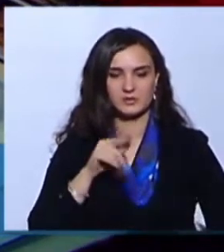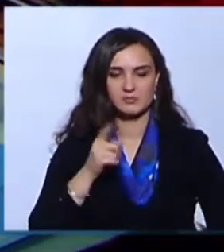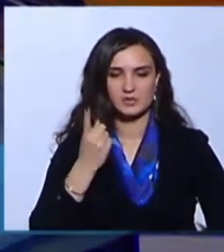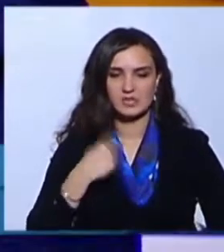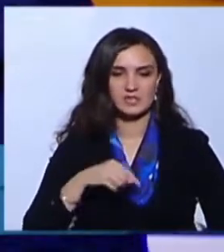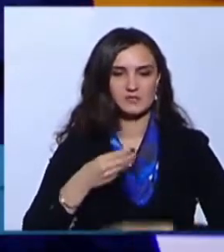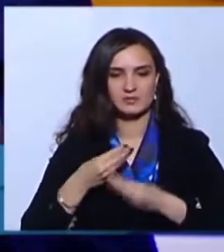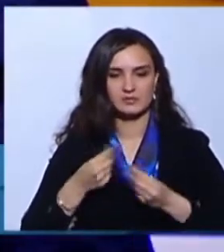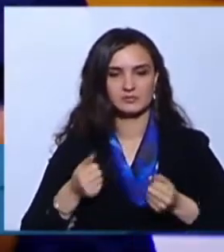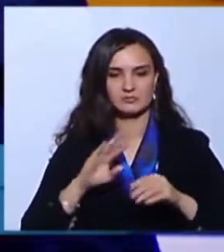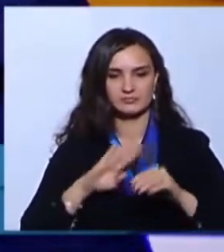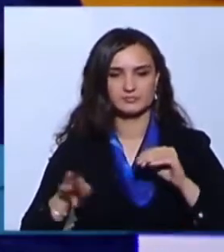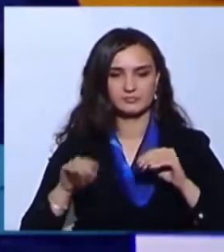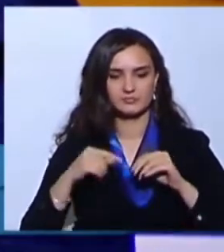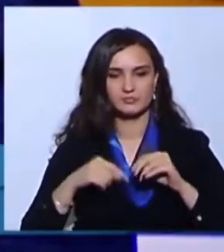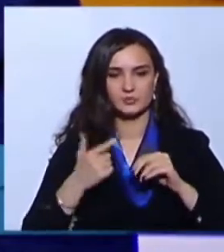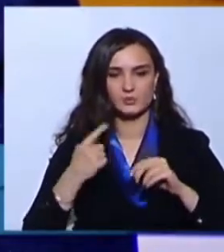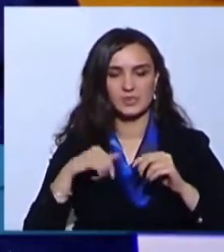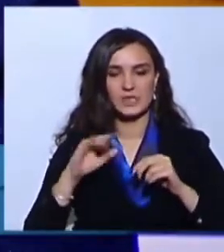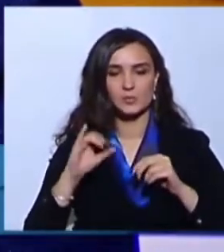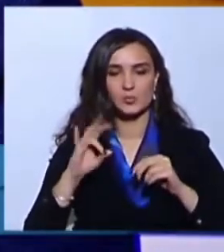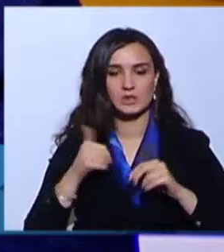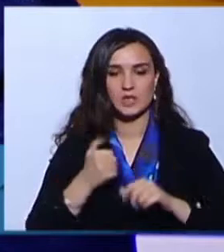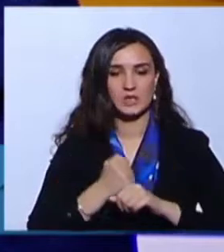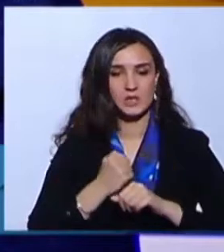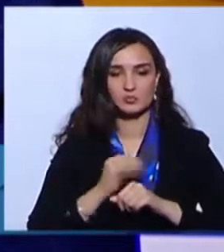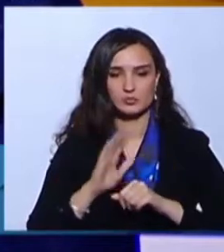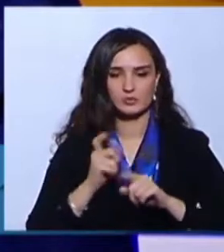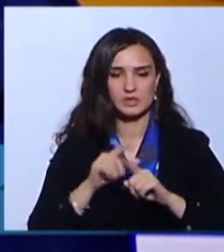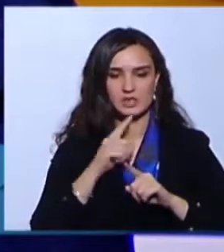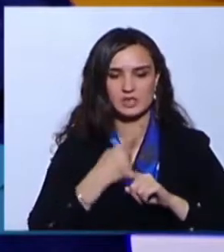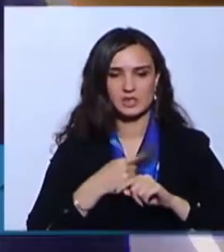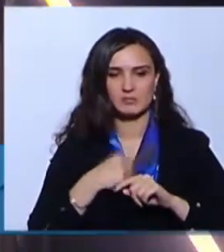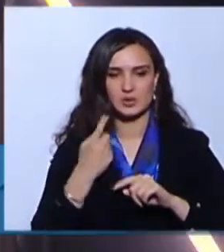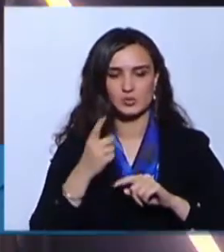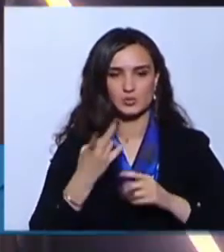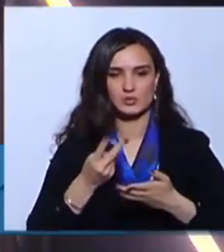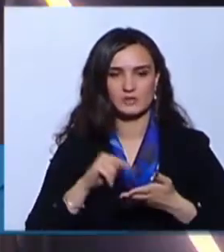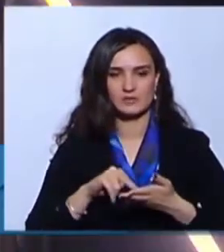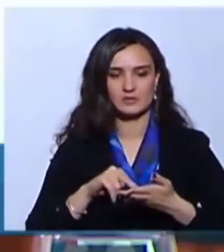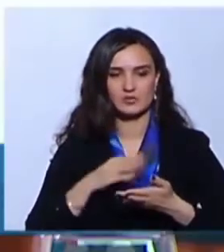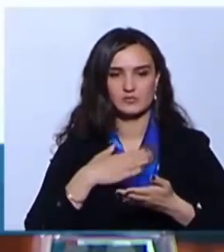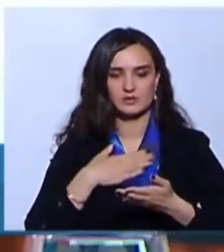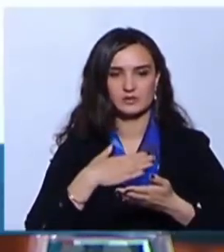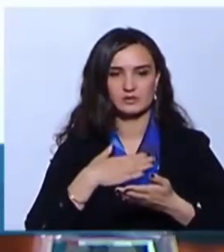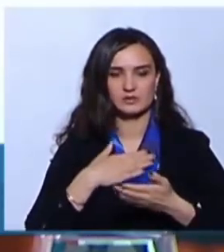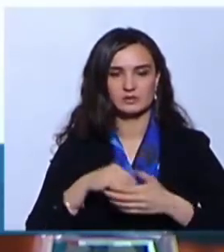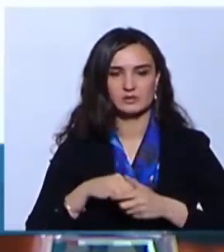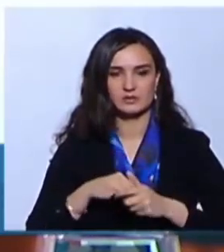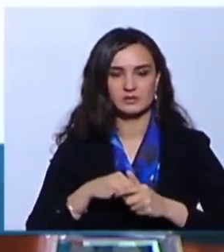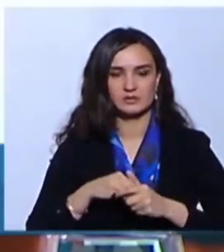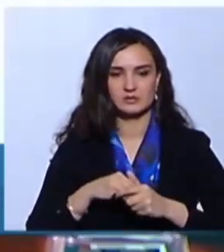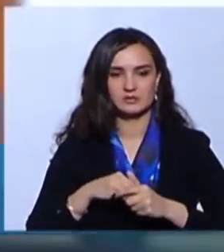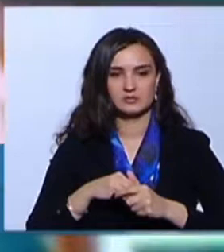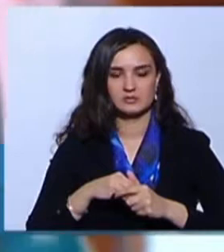გამოდევნა თუ არ კარგად იმუნური სისტემის მუშაობა საკმაოდ ძნელი ამბავია მე ერთი წუთით უნდა ავდგე ჩვენ ექსტრემალურ რეჟიმში მუშაობ